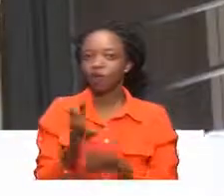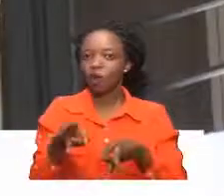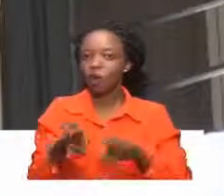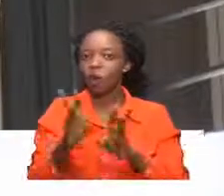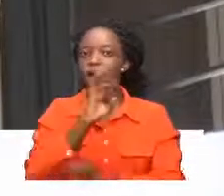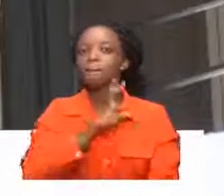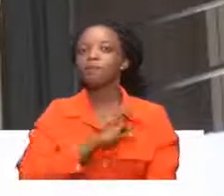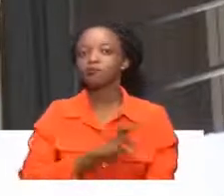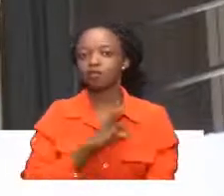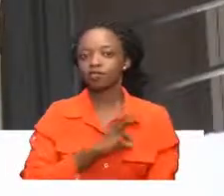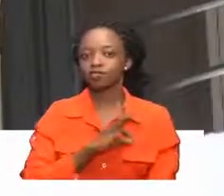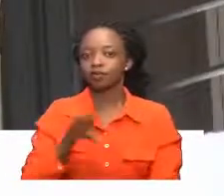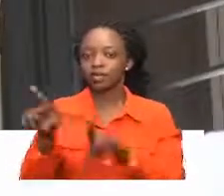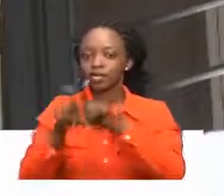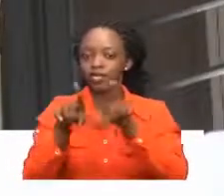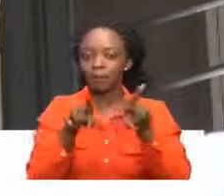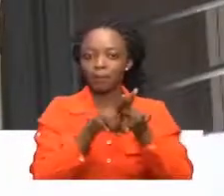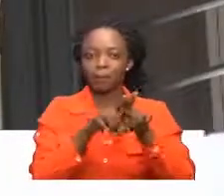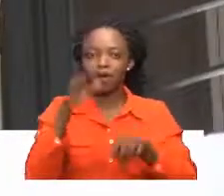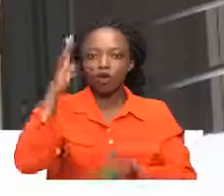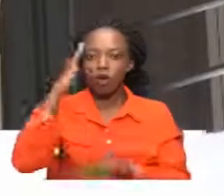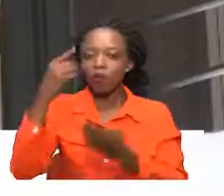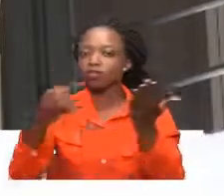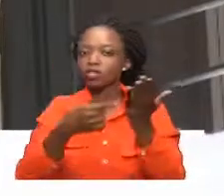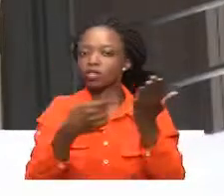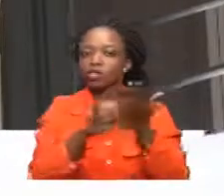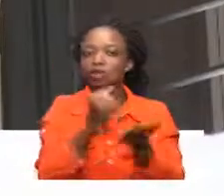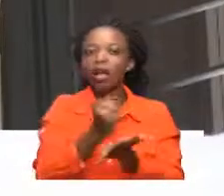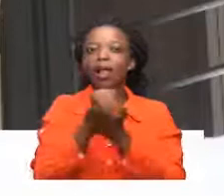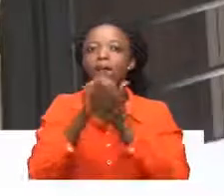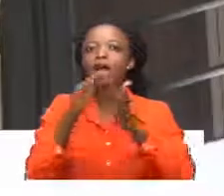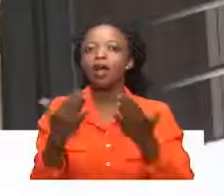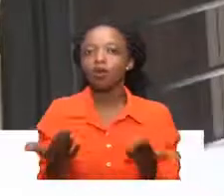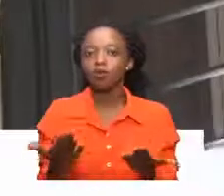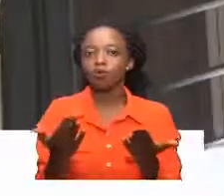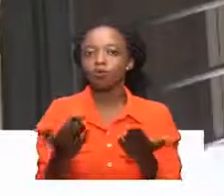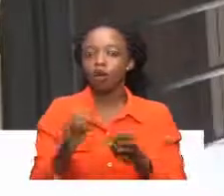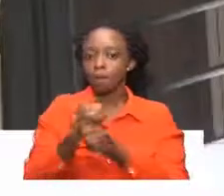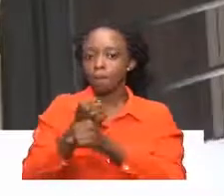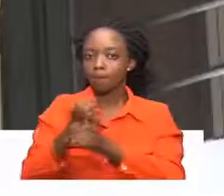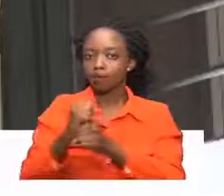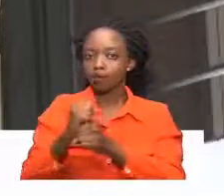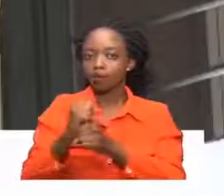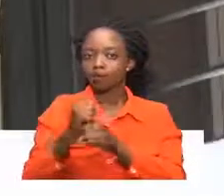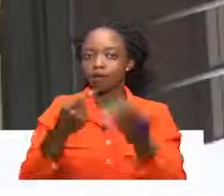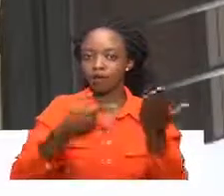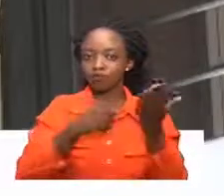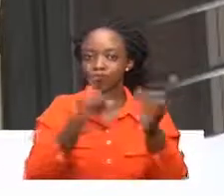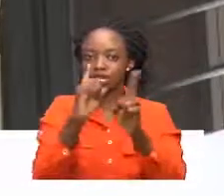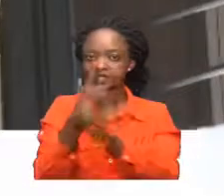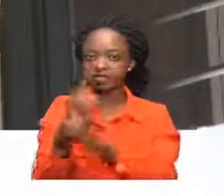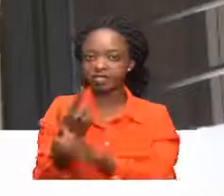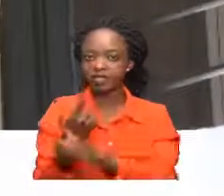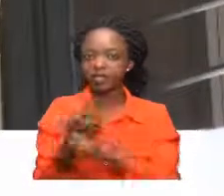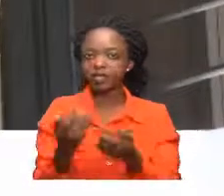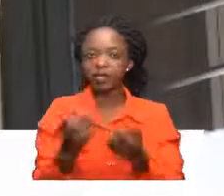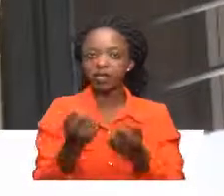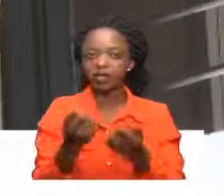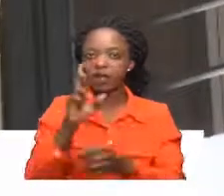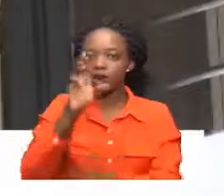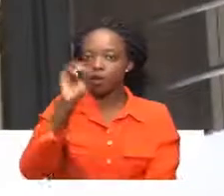inafaa, na pia kuweza kujua technology inaweza wasaidia kuweza kutengeneza software kadhaa, kutengeneza robots na